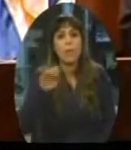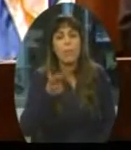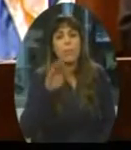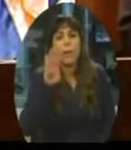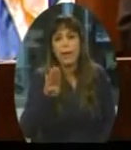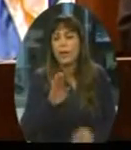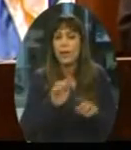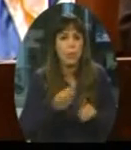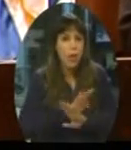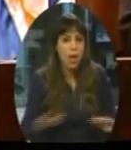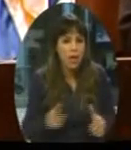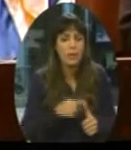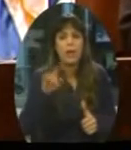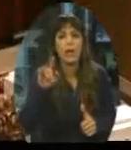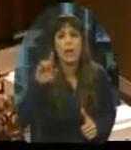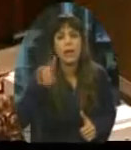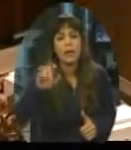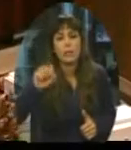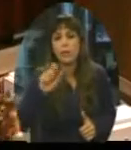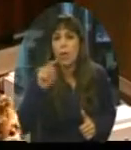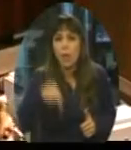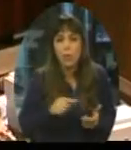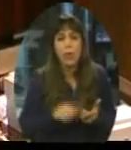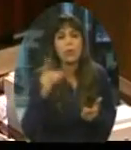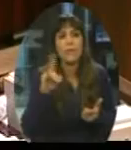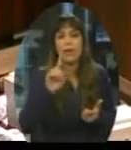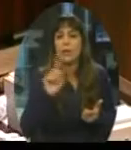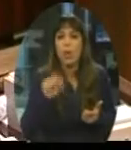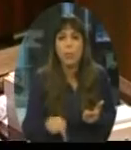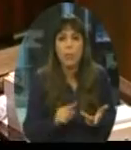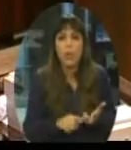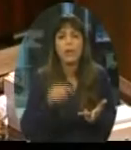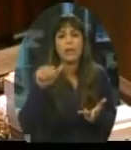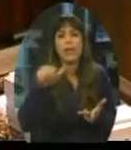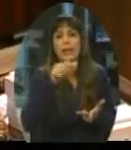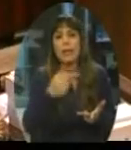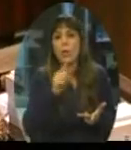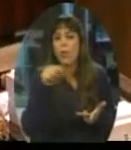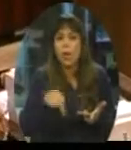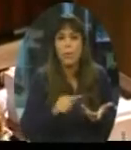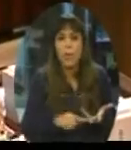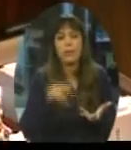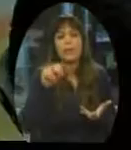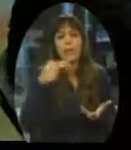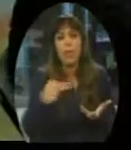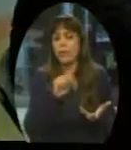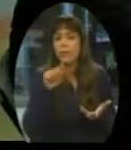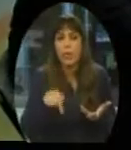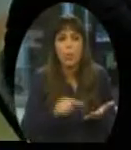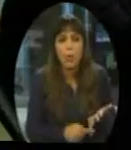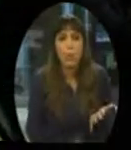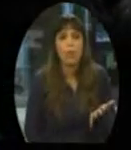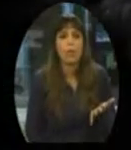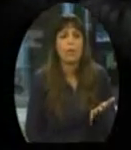חנה סוויד אינו נוכח, חבר הכנסת דוב חנין אינו נוכח, אילן גילאון אינו נוכח, ניצן הורוביץ אינו נוכח.